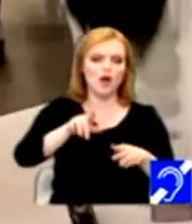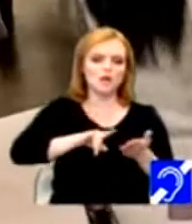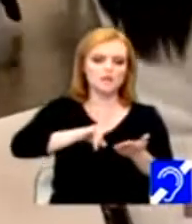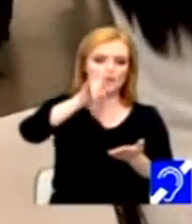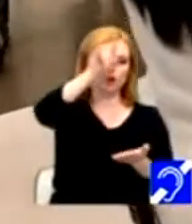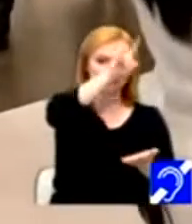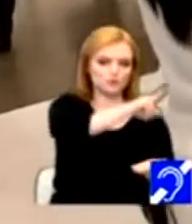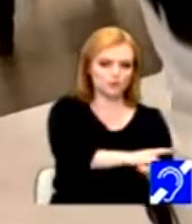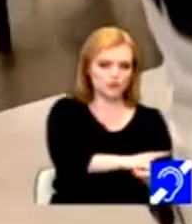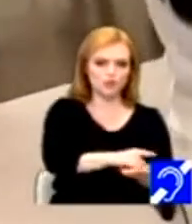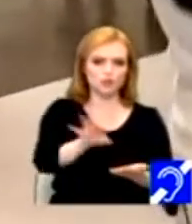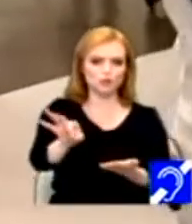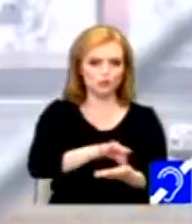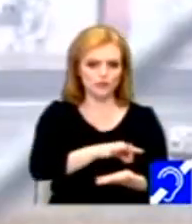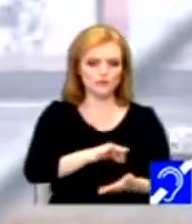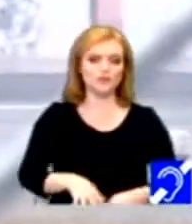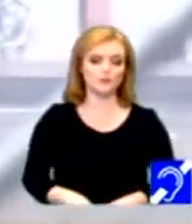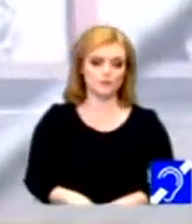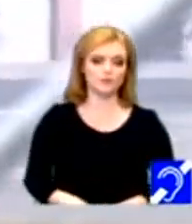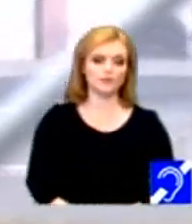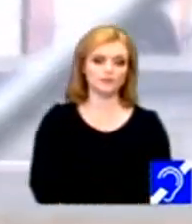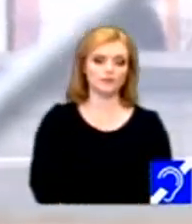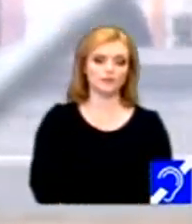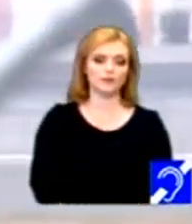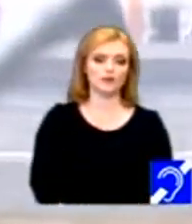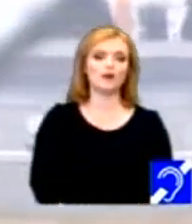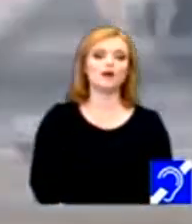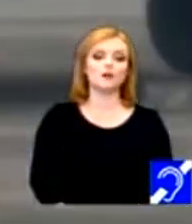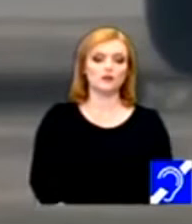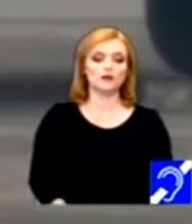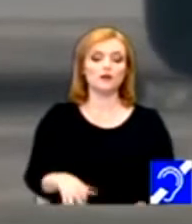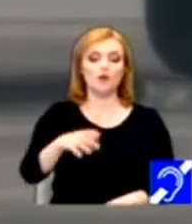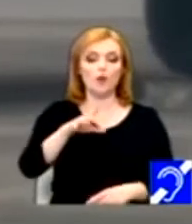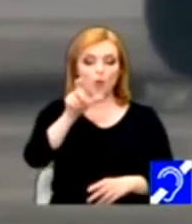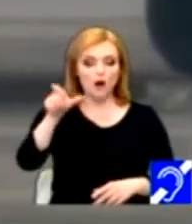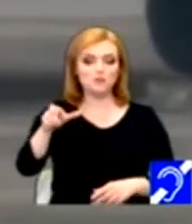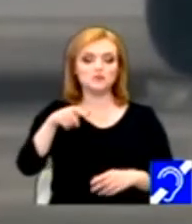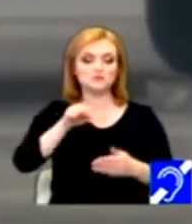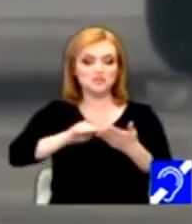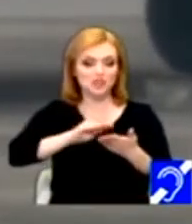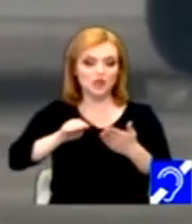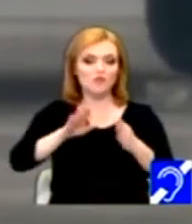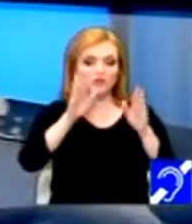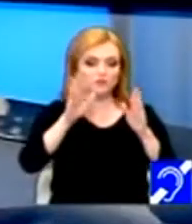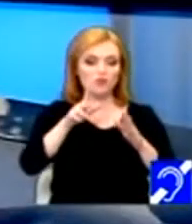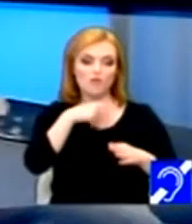de îngrijorare pe rețelele de socializare. Unii au spus chiar că au văzut foc ieșind din motorul din dreapta avionului.